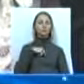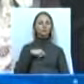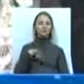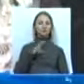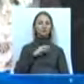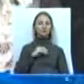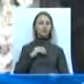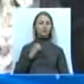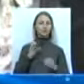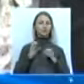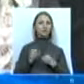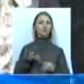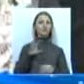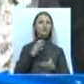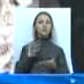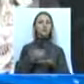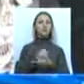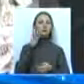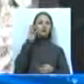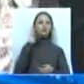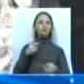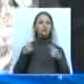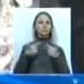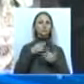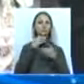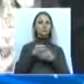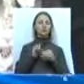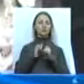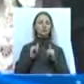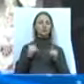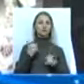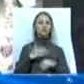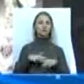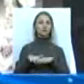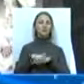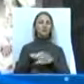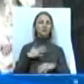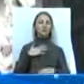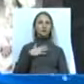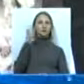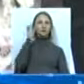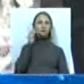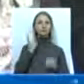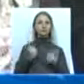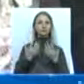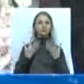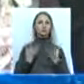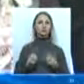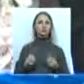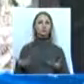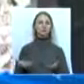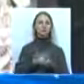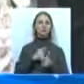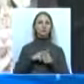да қандай да бір мемлекеттің өркениетке жетуі, дамуы оның өз азаматтарының рухани кемелдігімен анықталады. Бұл ретте біздің білім беру